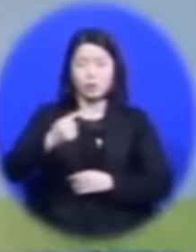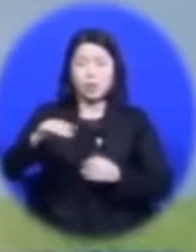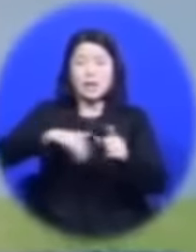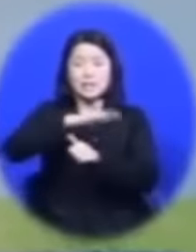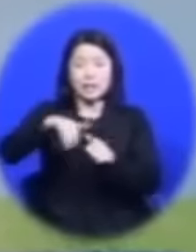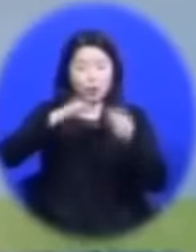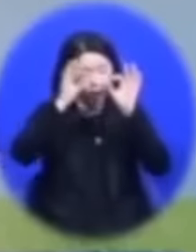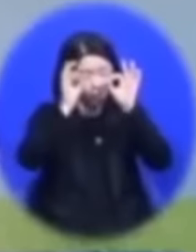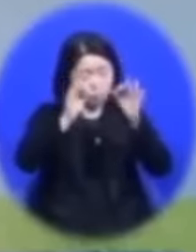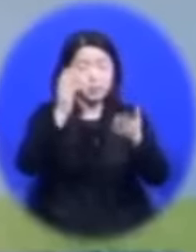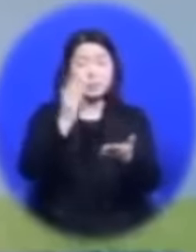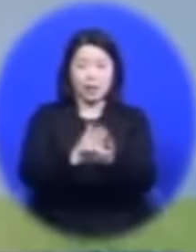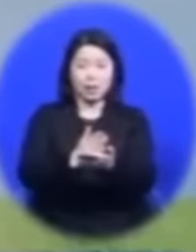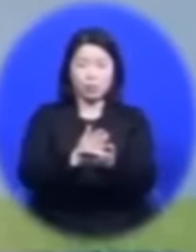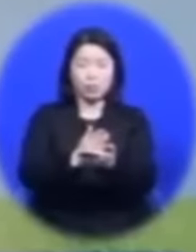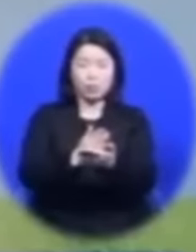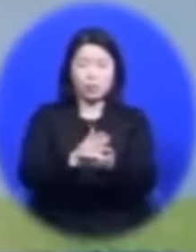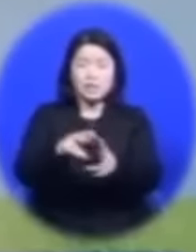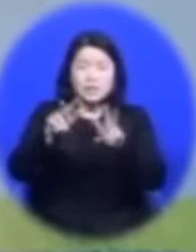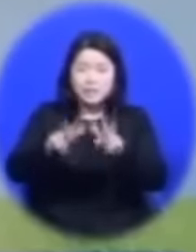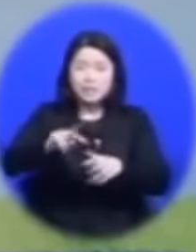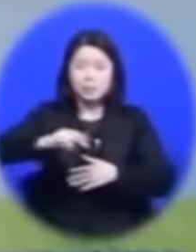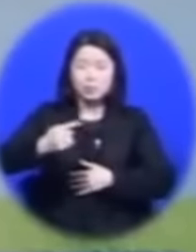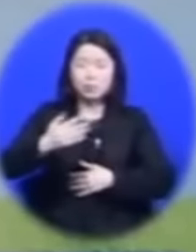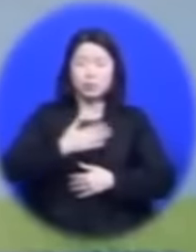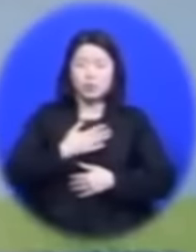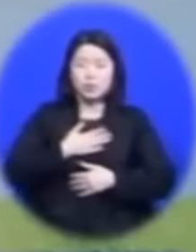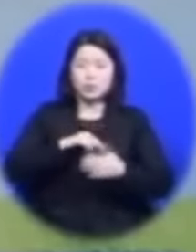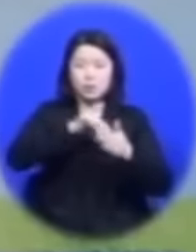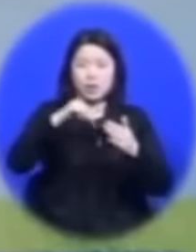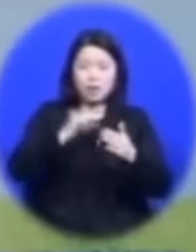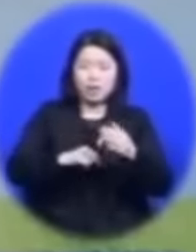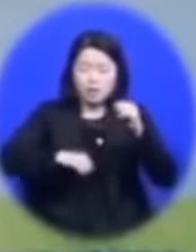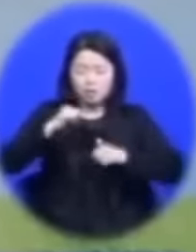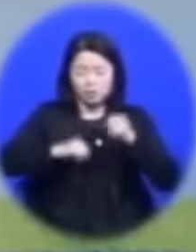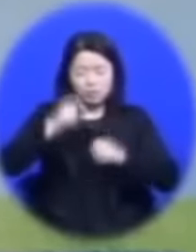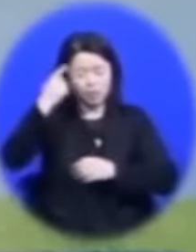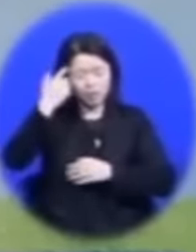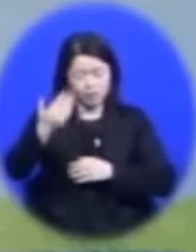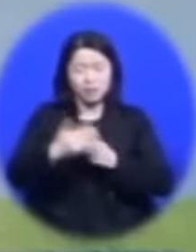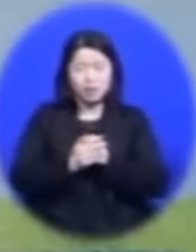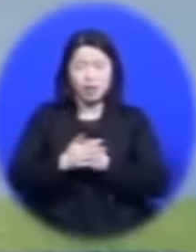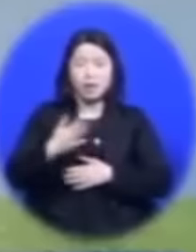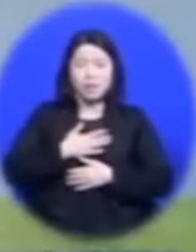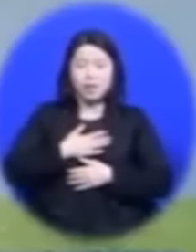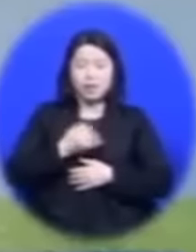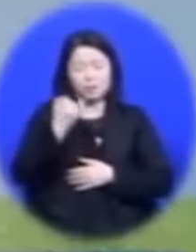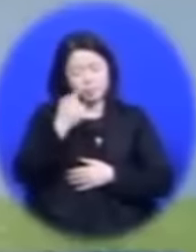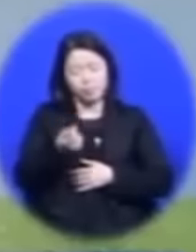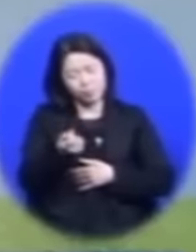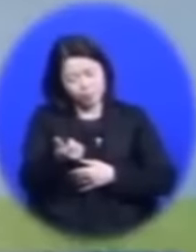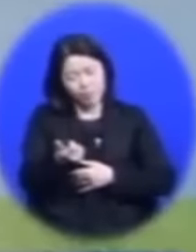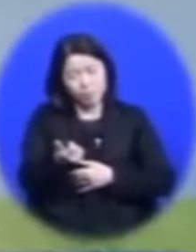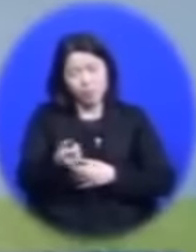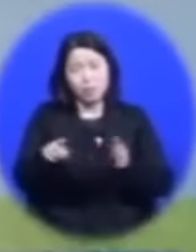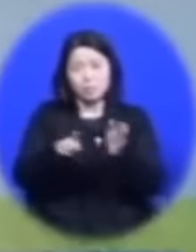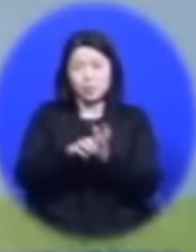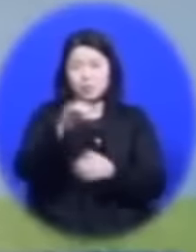상황을 보지 말고 지금도 주님은 내 안에서 역사하시나? 내게 겨자씨만한 믿음은 있나?